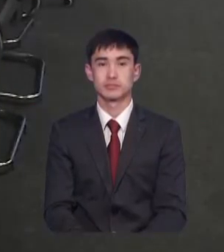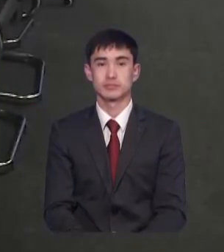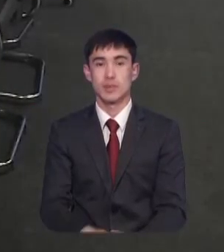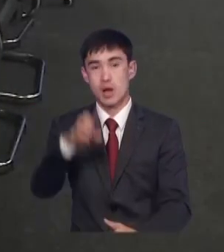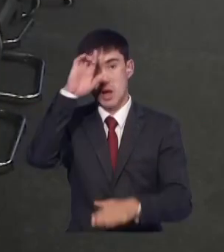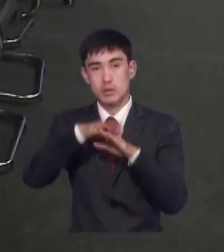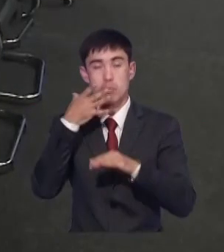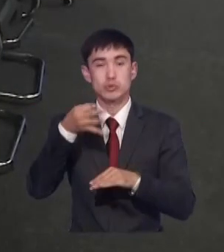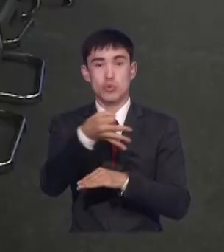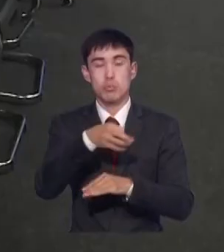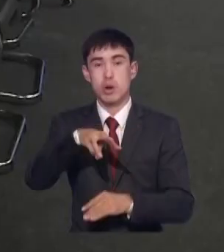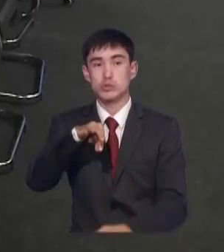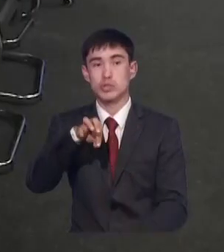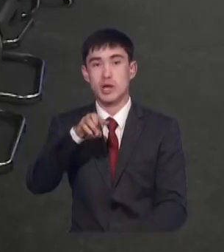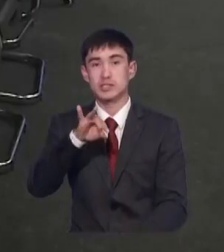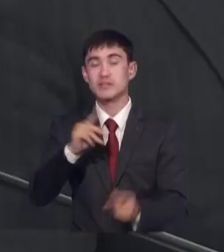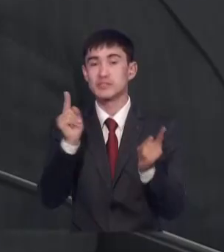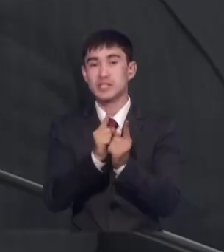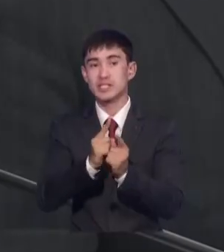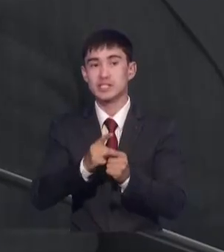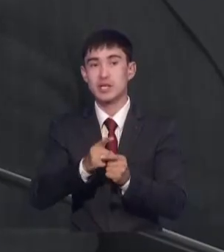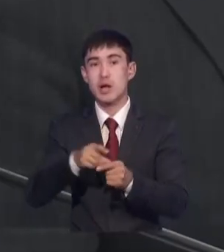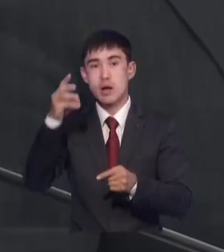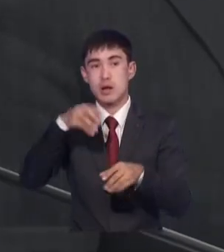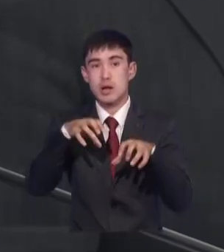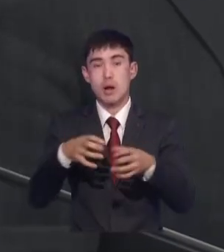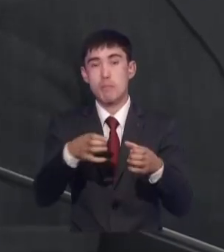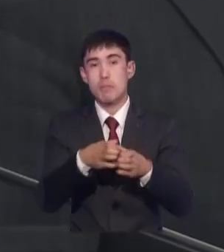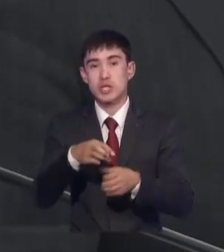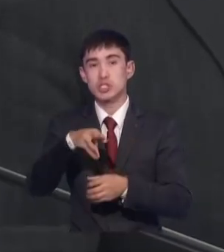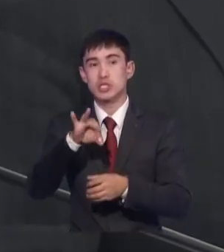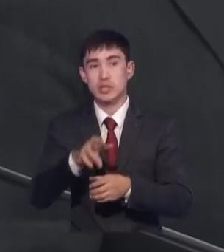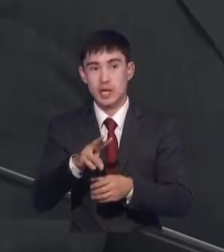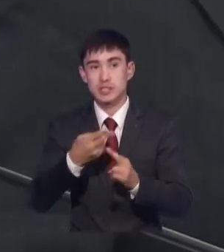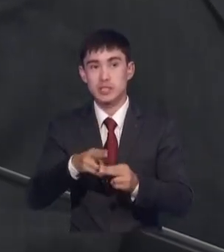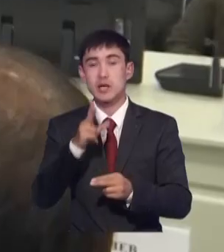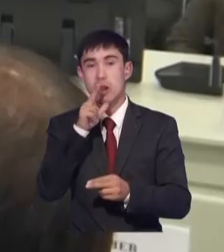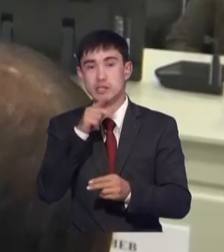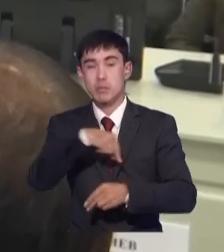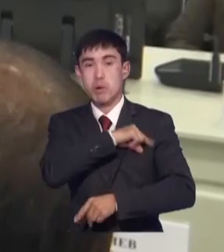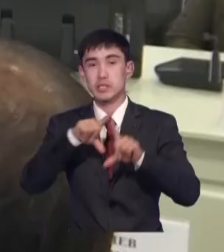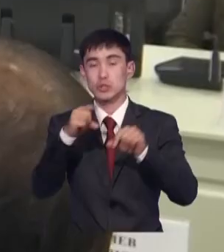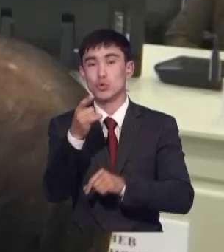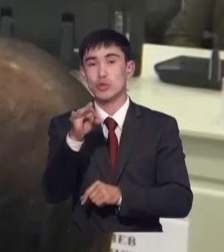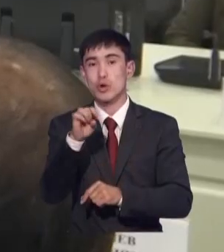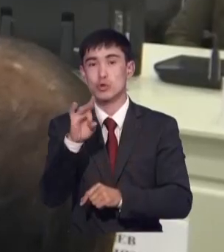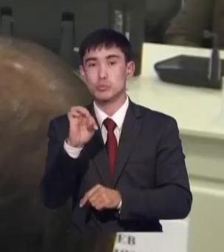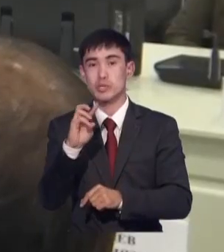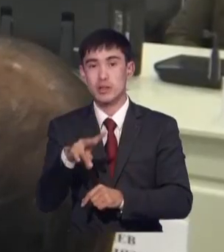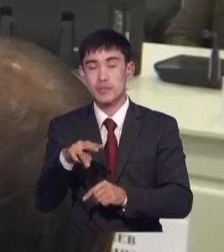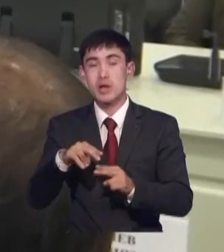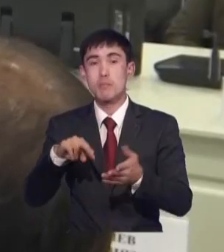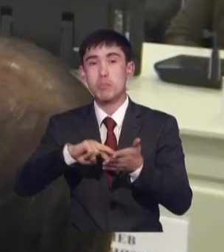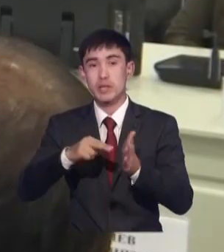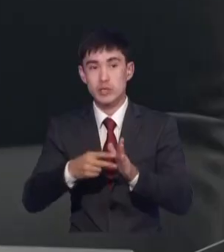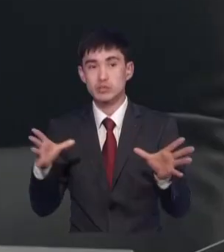Аким Алматинской области Марат Султангазиев встретился с представителями компании «Шинлайн» и южнокорейской больницы «Хёнде Хоспитал». Стороны